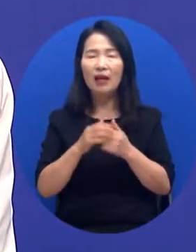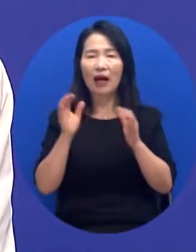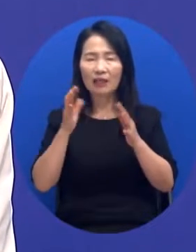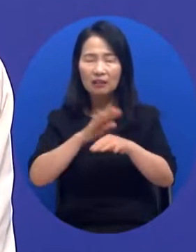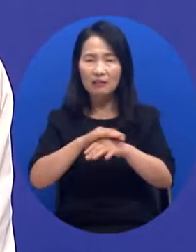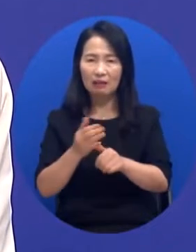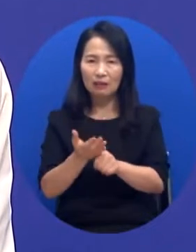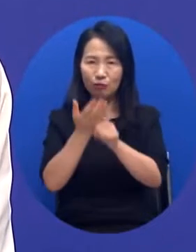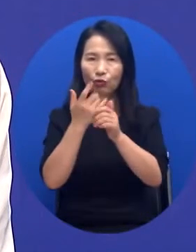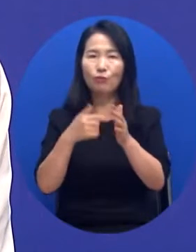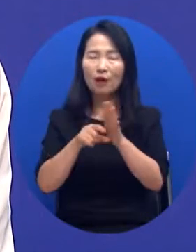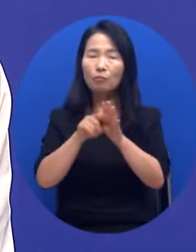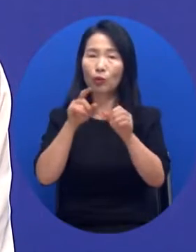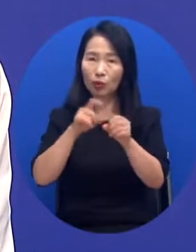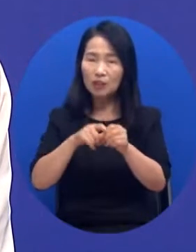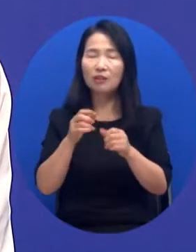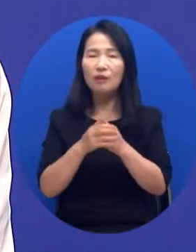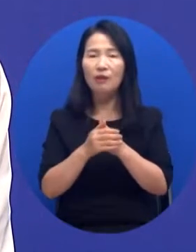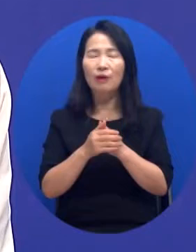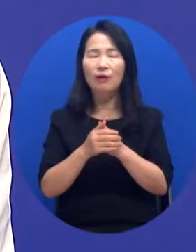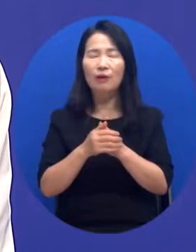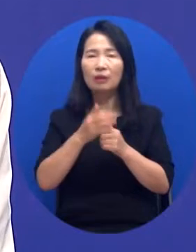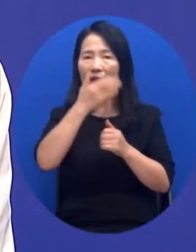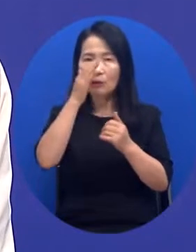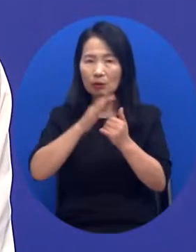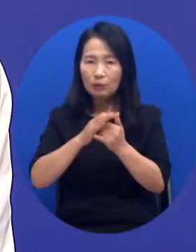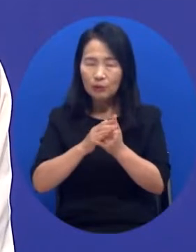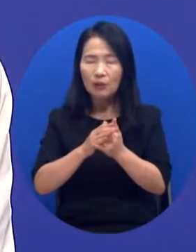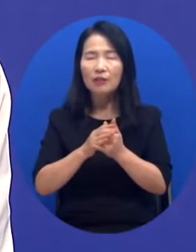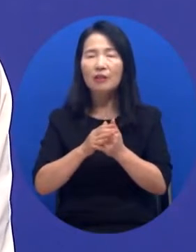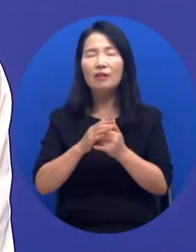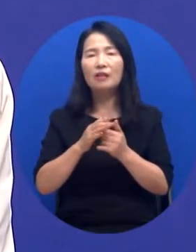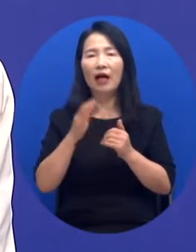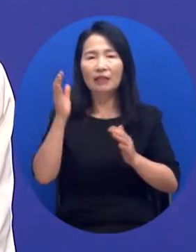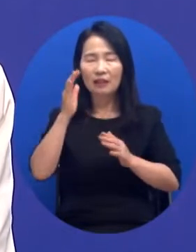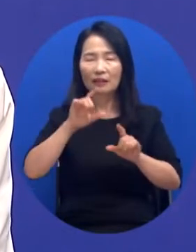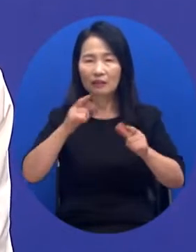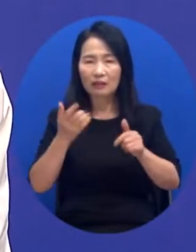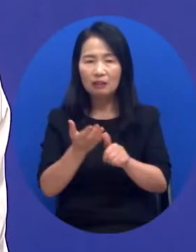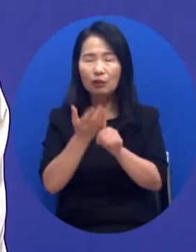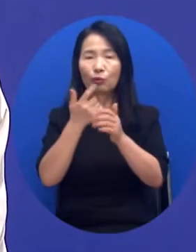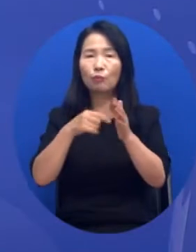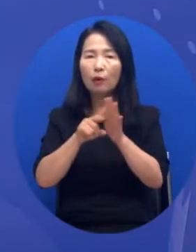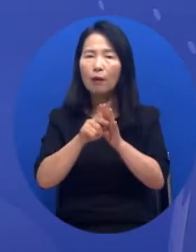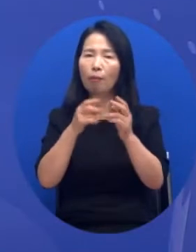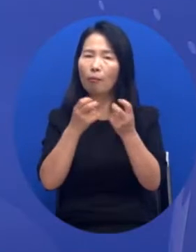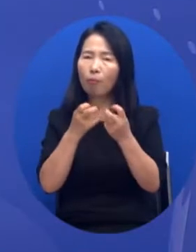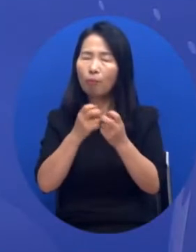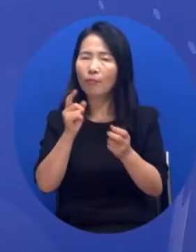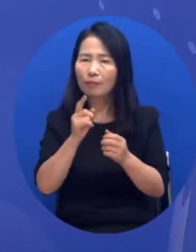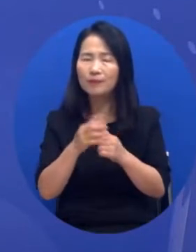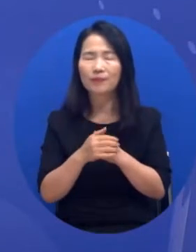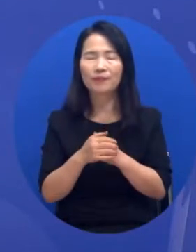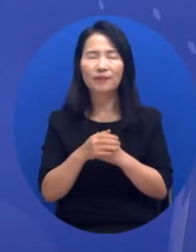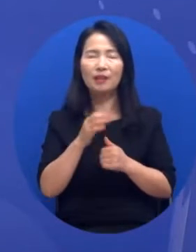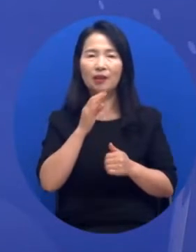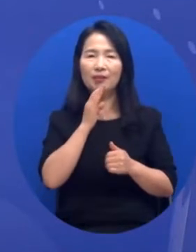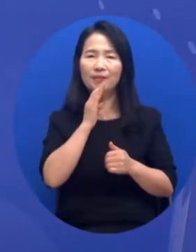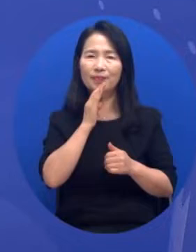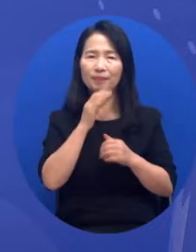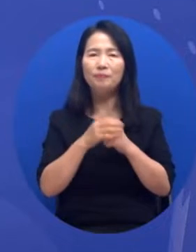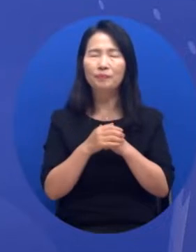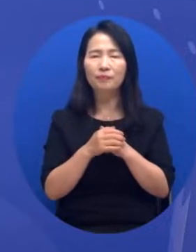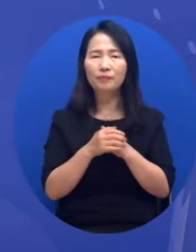많이 하지 않습니까? 이 다음 세대 활성화를 위해서 이 가정 예배 사역 어떤 또 전략이 있는지도 궁금합니다. 맞습니다.